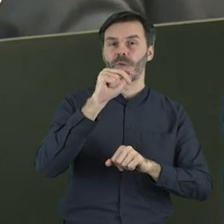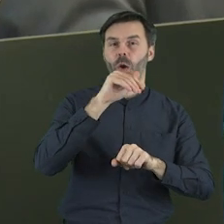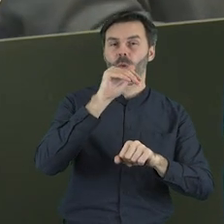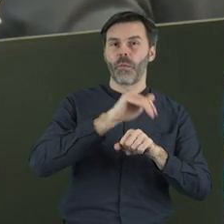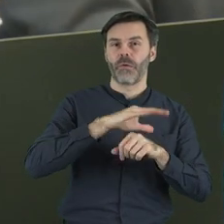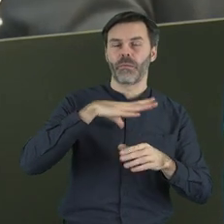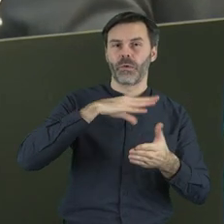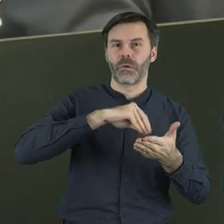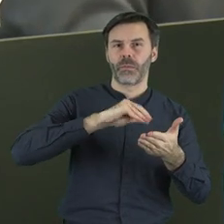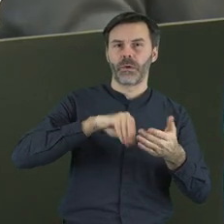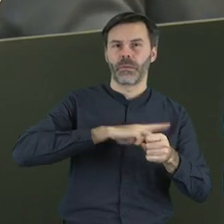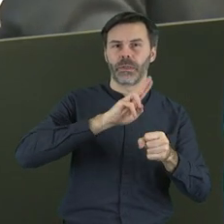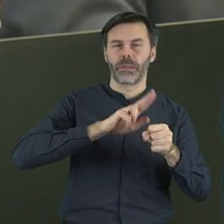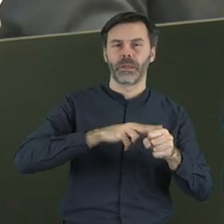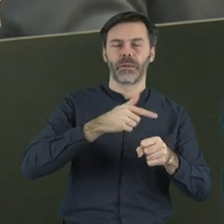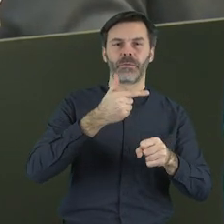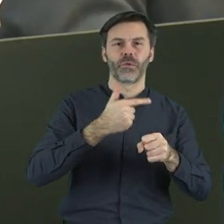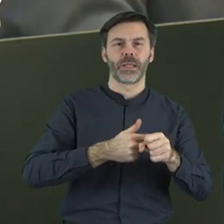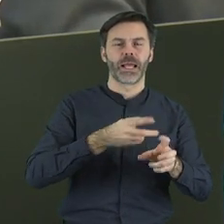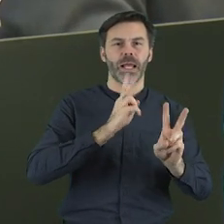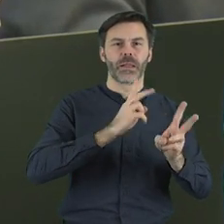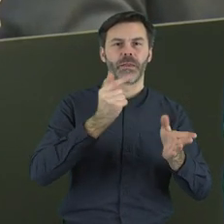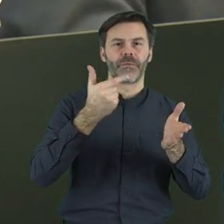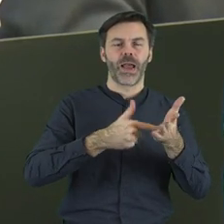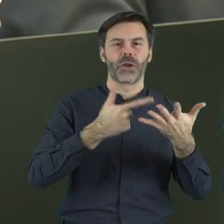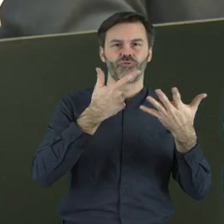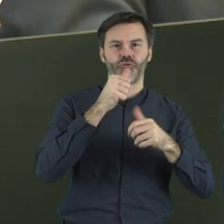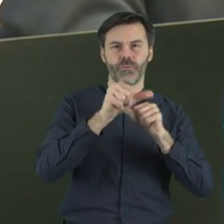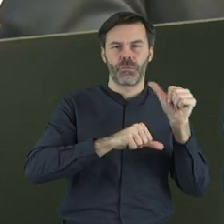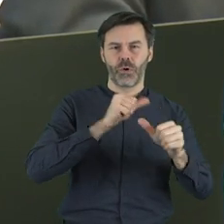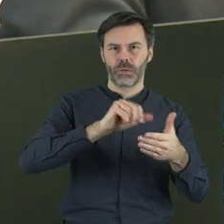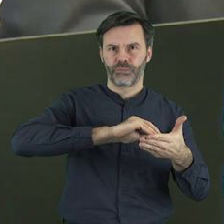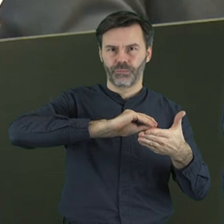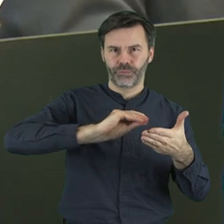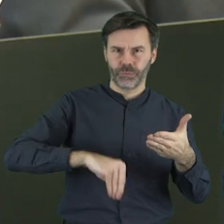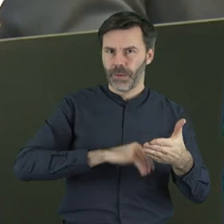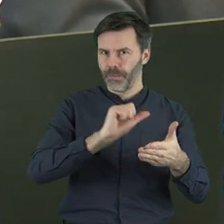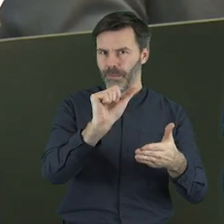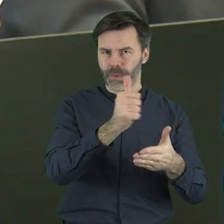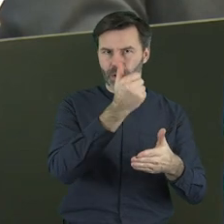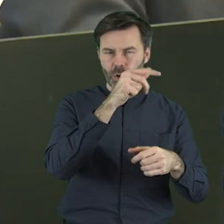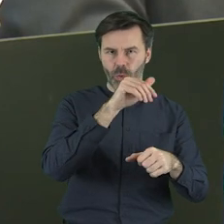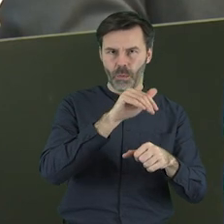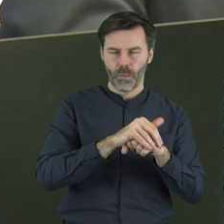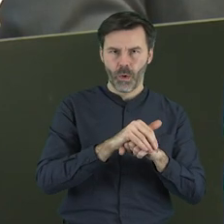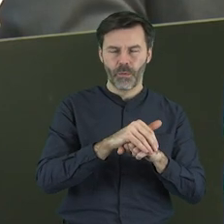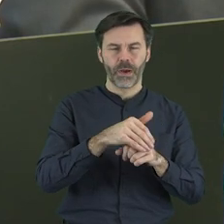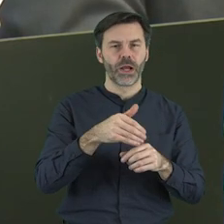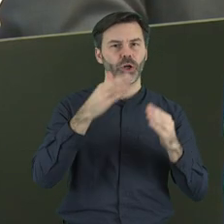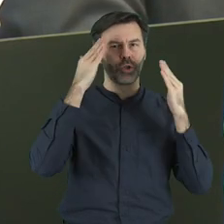2007 roku. Szpital w Sieradzu zawarł umowę o dzierżawę pomieszczeń o łącznej powierzchni